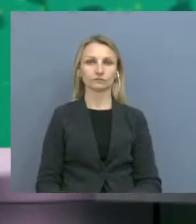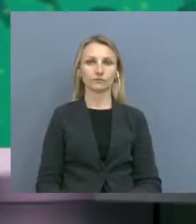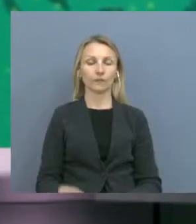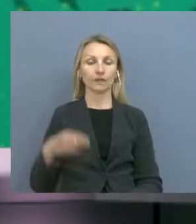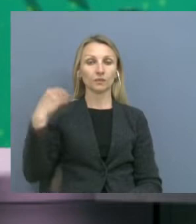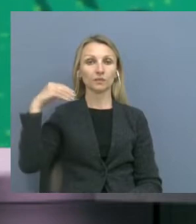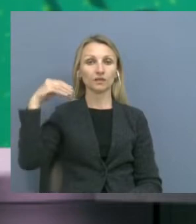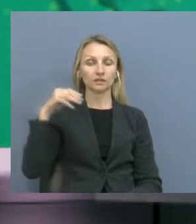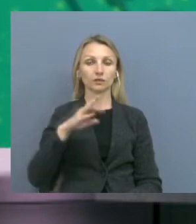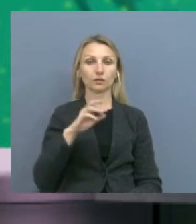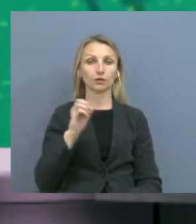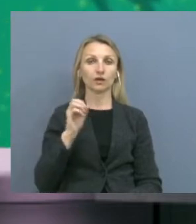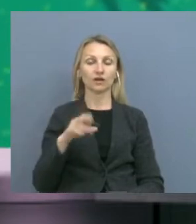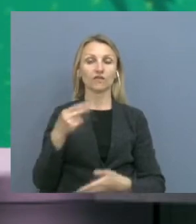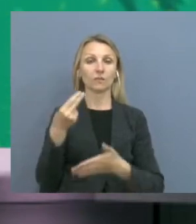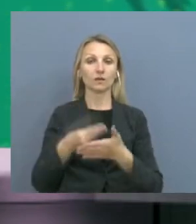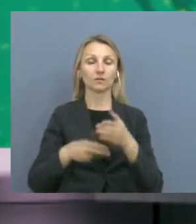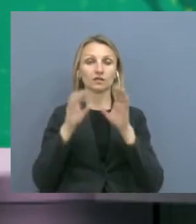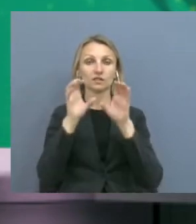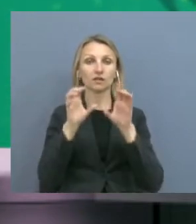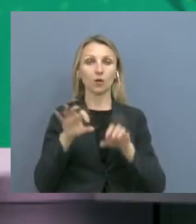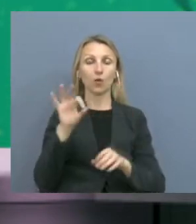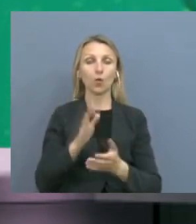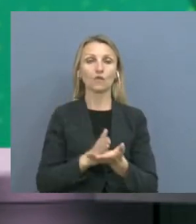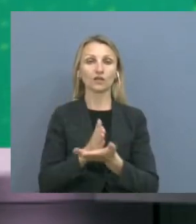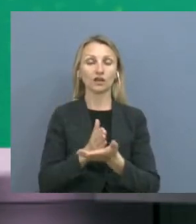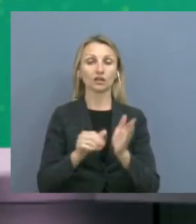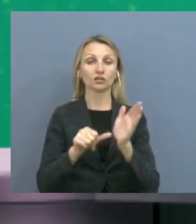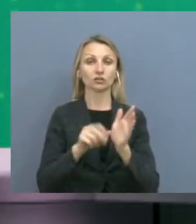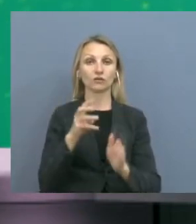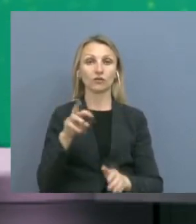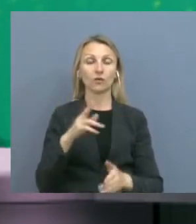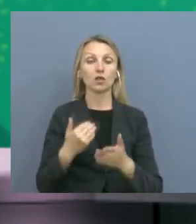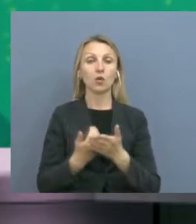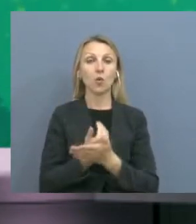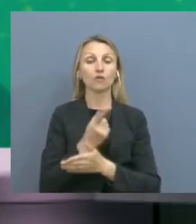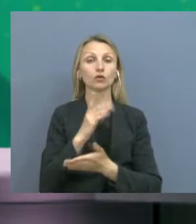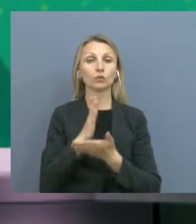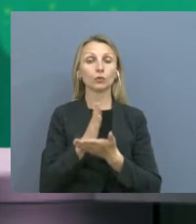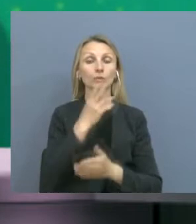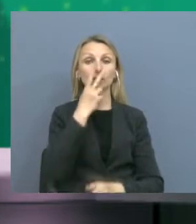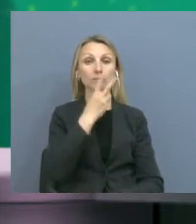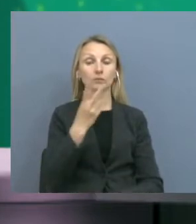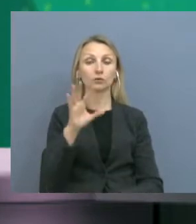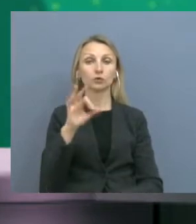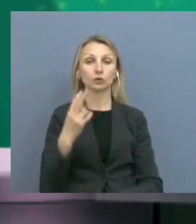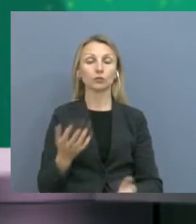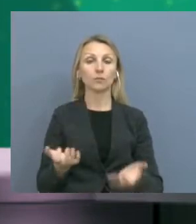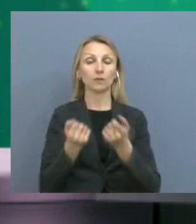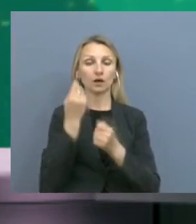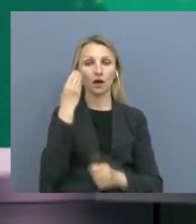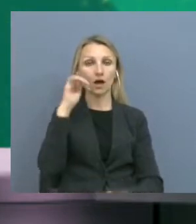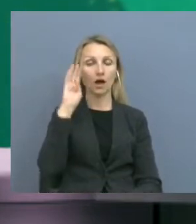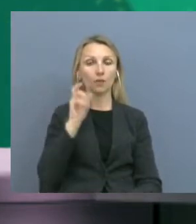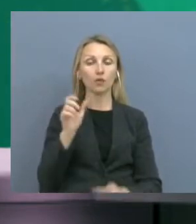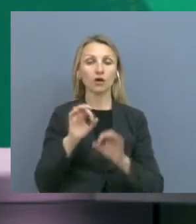Президент Касым-Жомарт Токаев подписал закон о ветеранах 6 мая. Новые меры предусматривают социальную поддержку. Акмолинцы